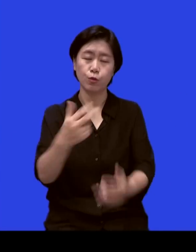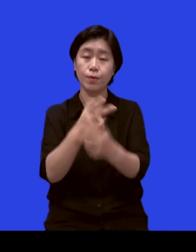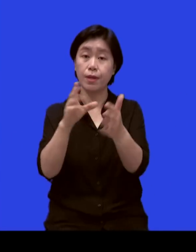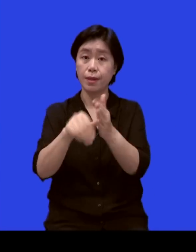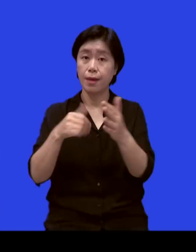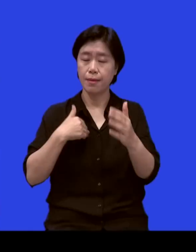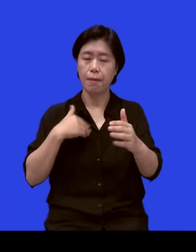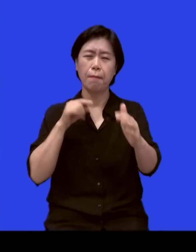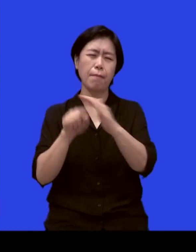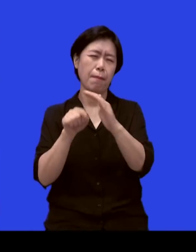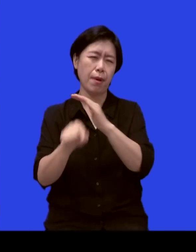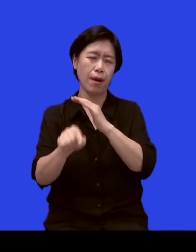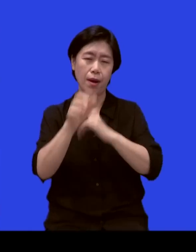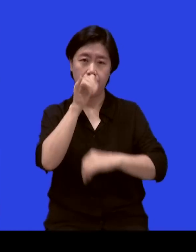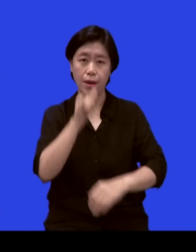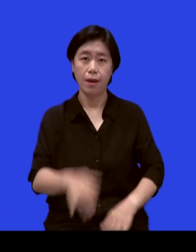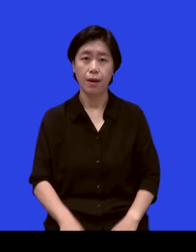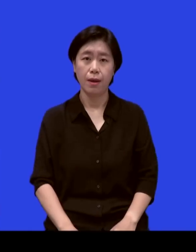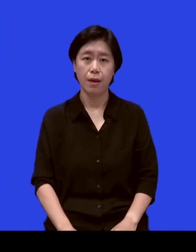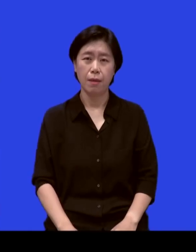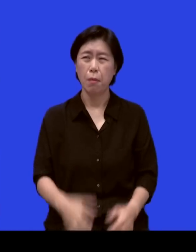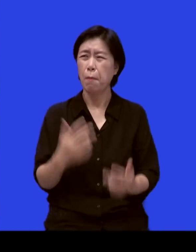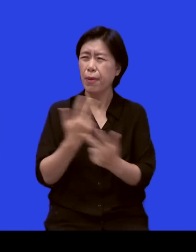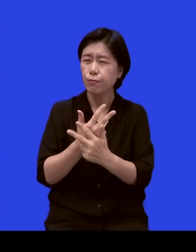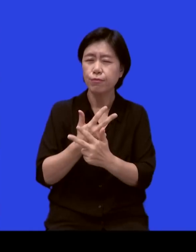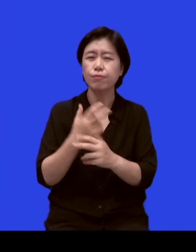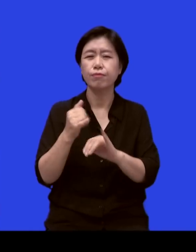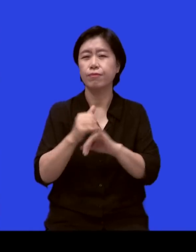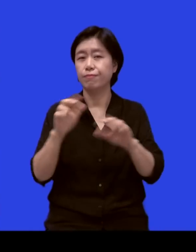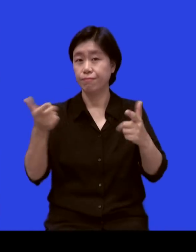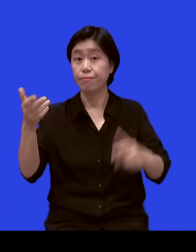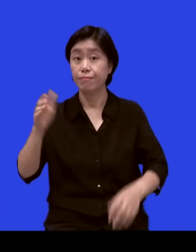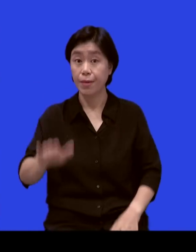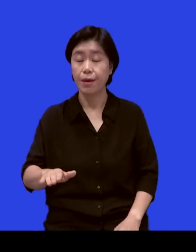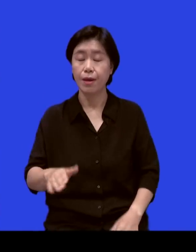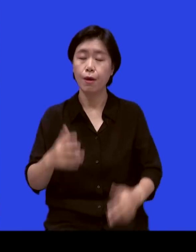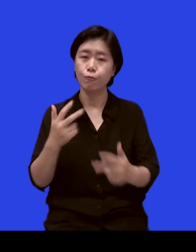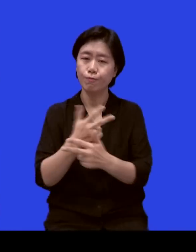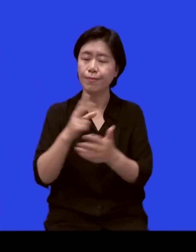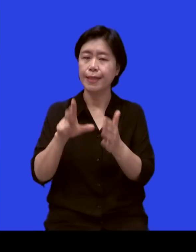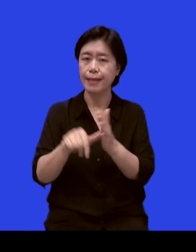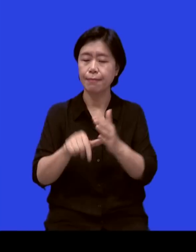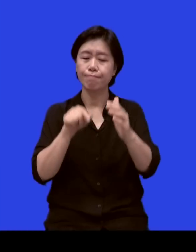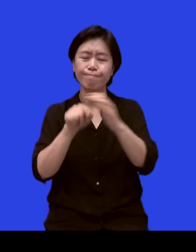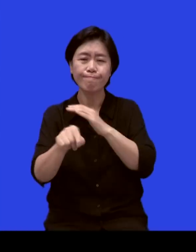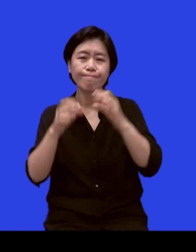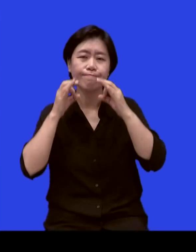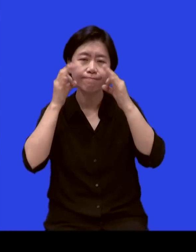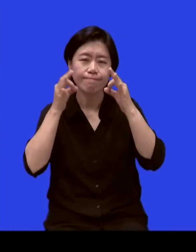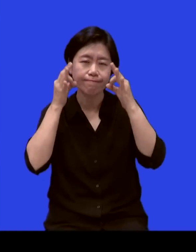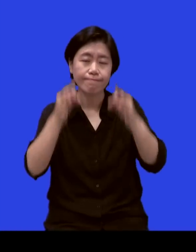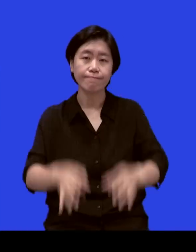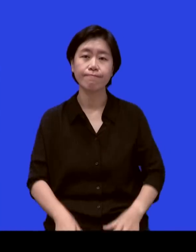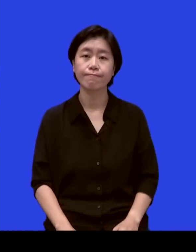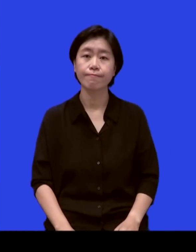네. 근데 뭐 주말. 매주는 아니었지만 어쨌든 주말마다 내려갔습니다.